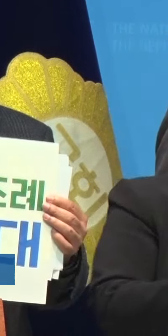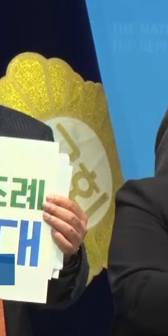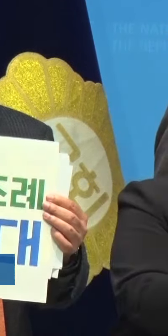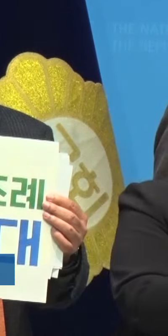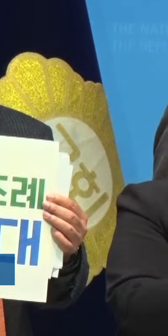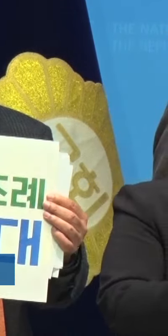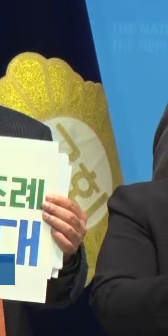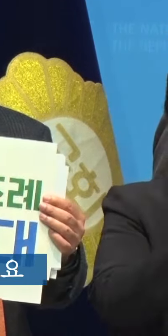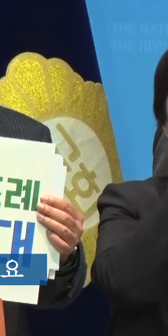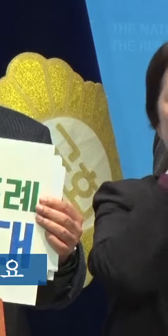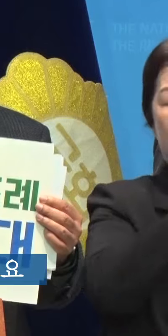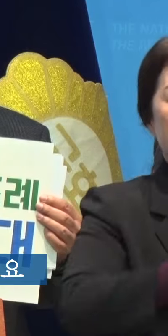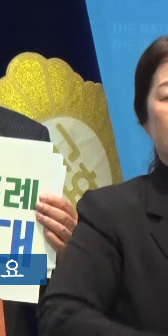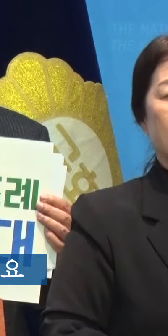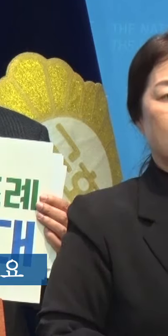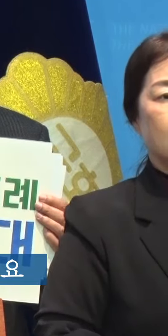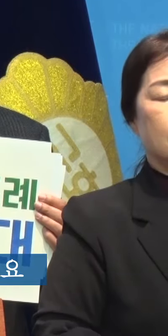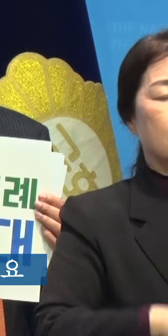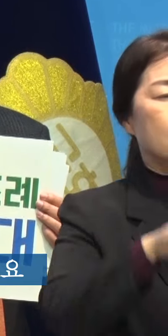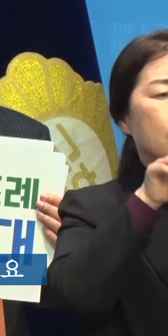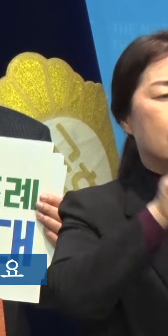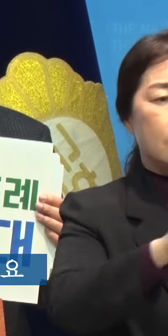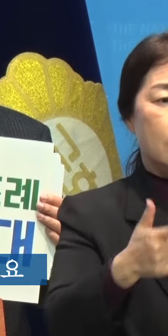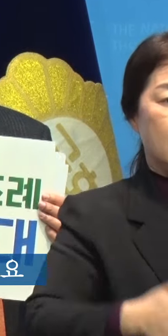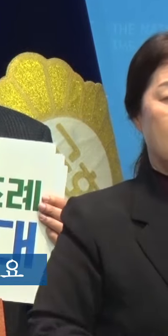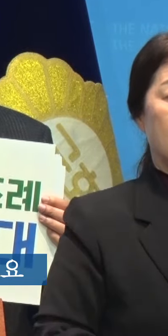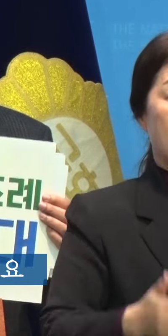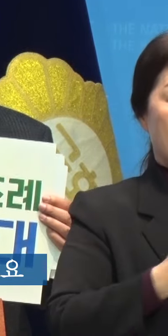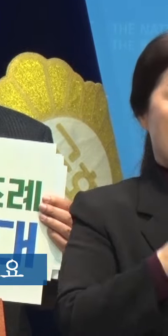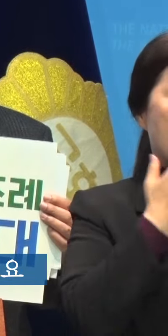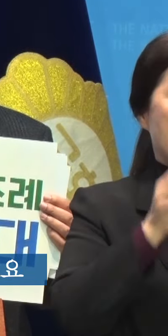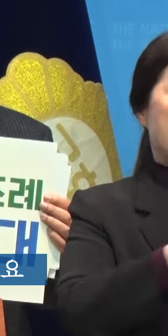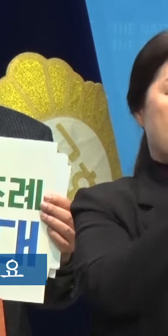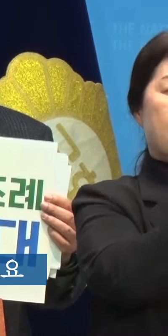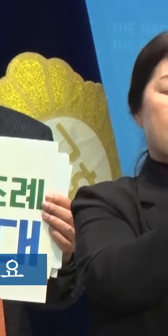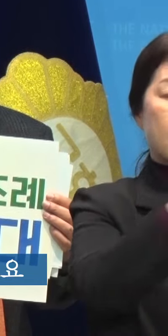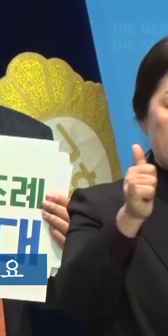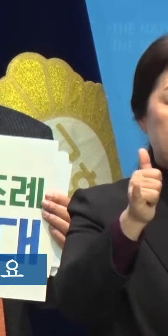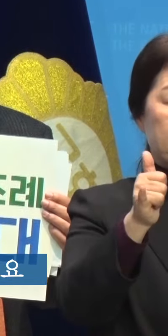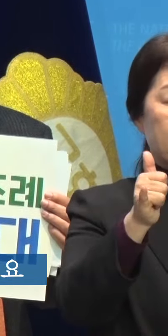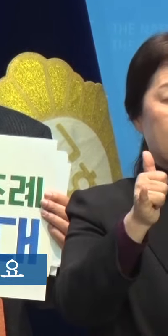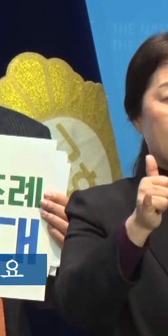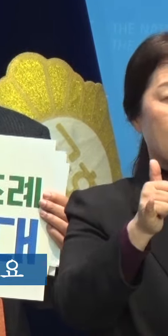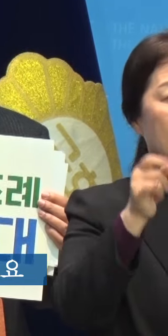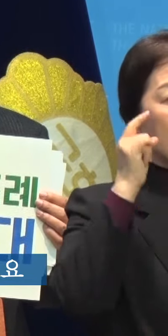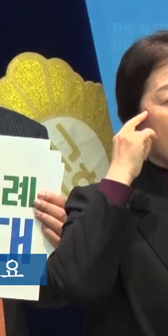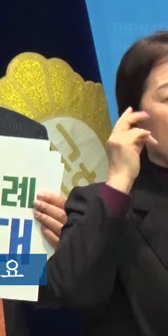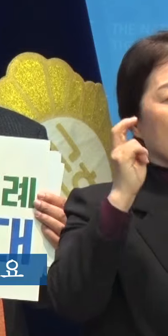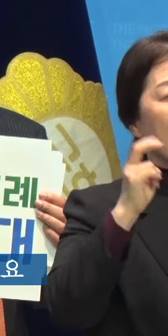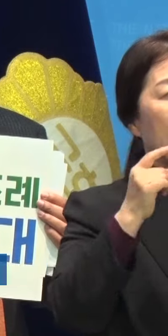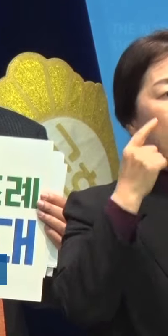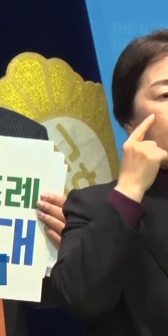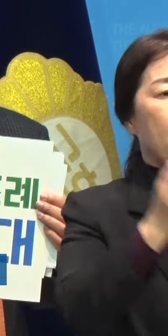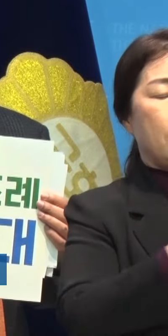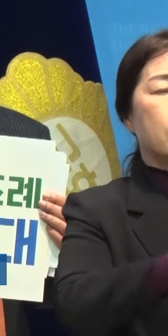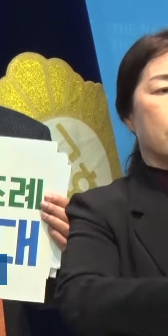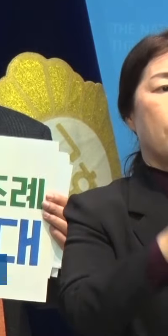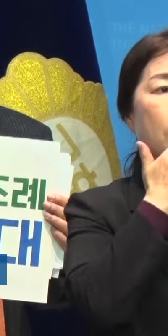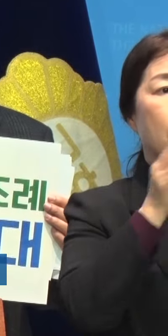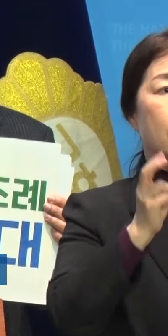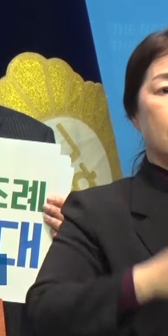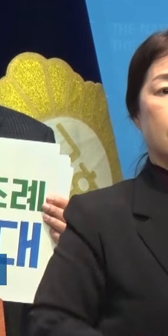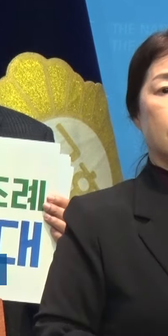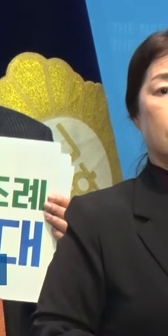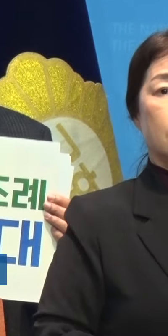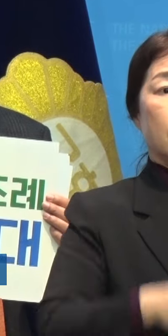그런 논리는 우리 서울시민들이 네, 아마 잘 판단하실 거라 보고요. 지금